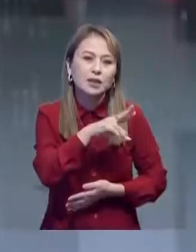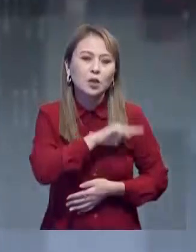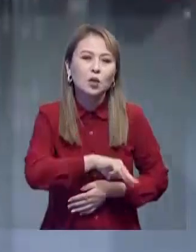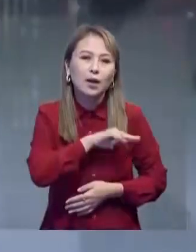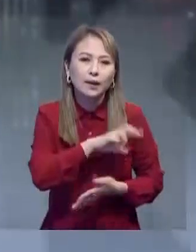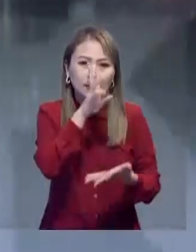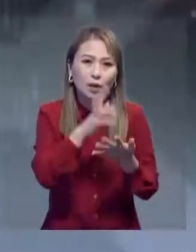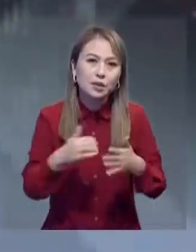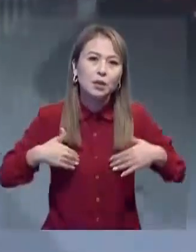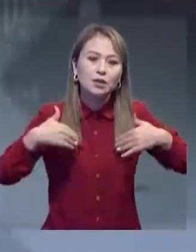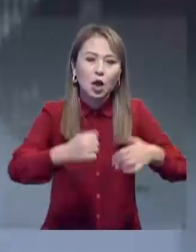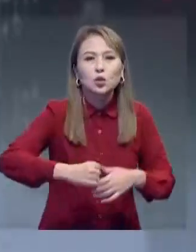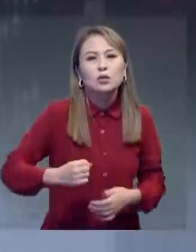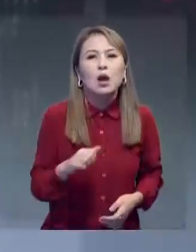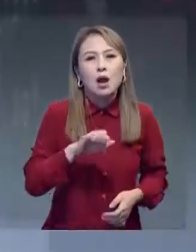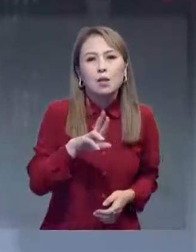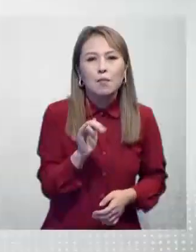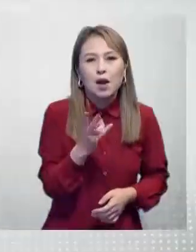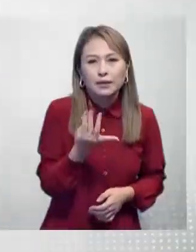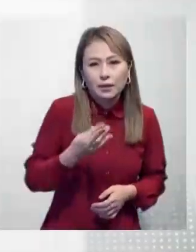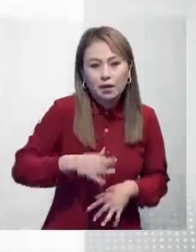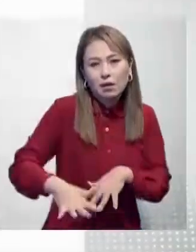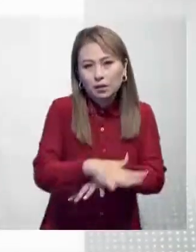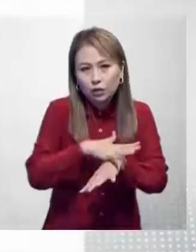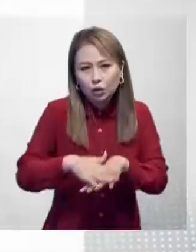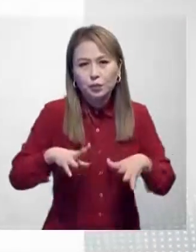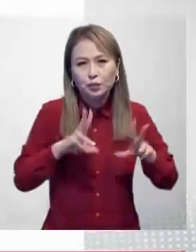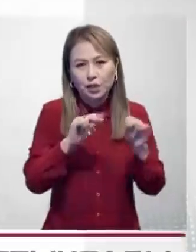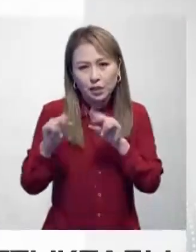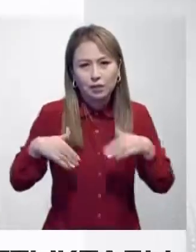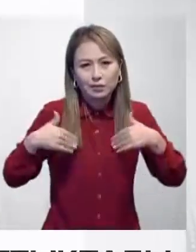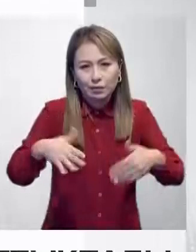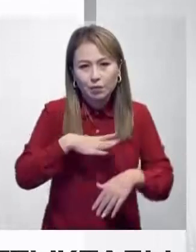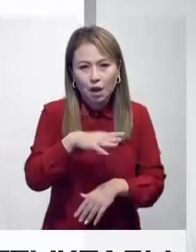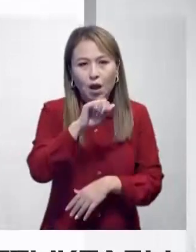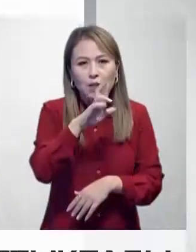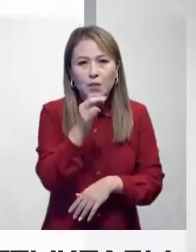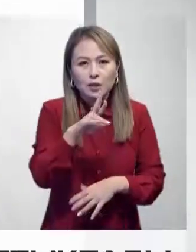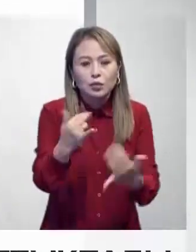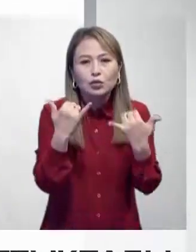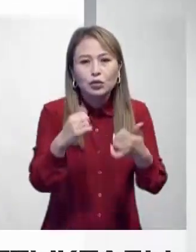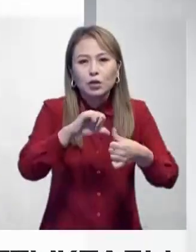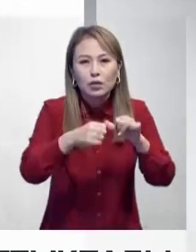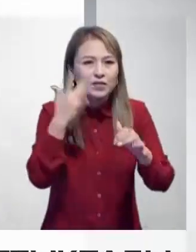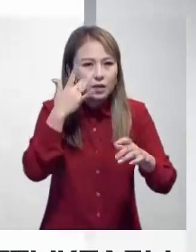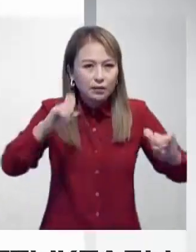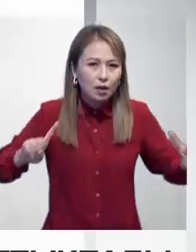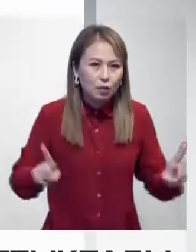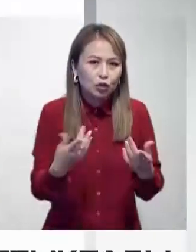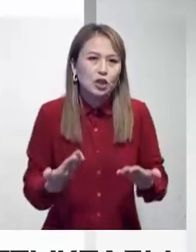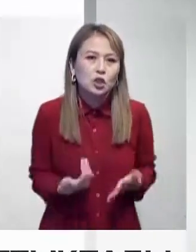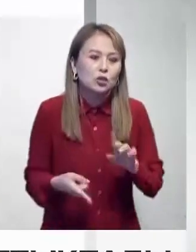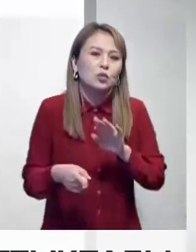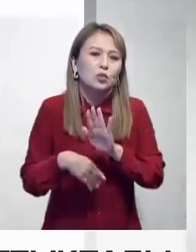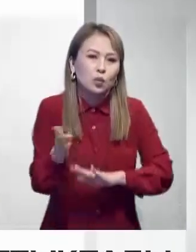жауапты қызметіне толағай табыс. Ал достас Албания халқына құт береке тіледі. Бүгінде Албания тұрақты даму, халықтың әл-ауқатын